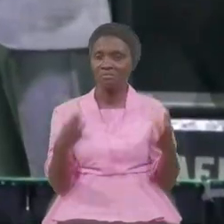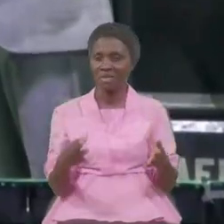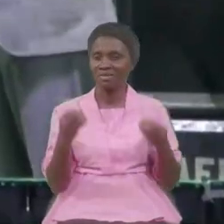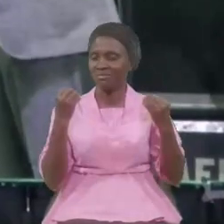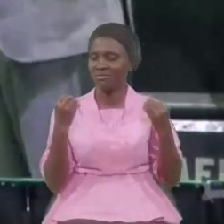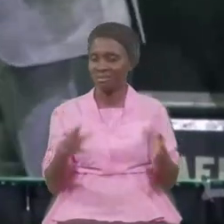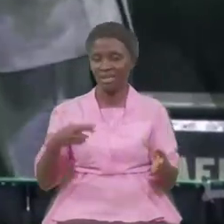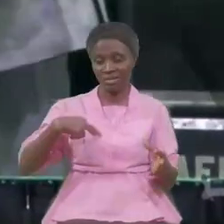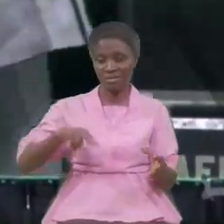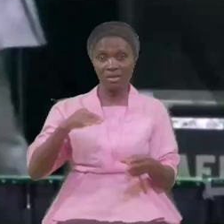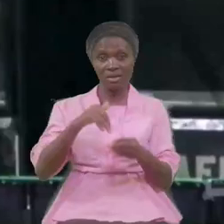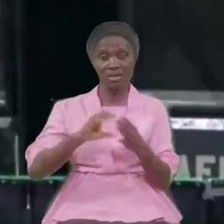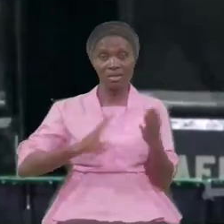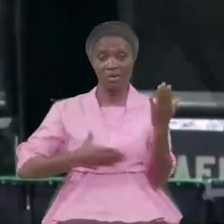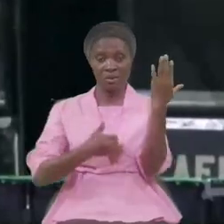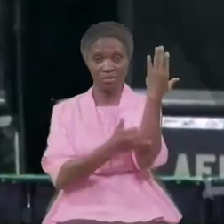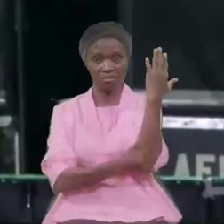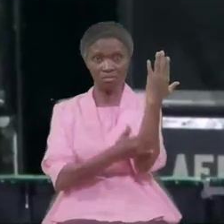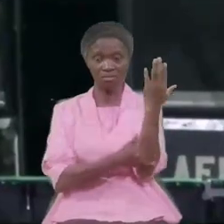Beaucoup de religions dans notre pays ici.